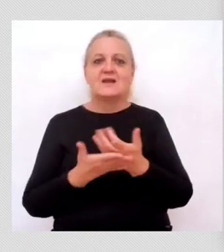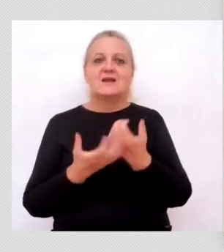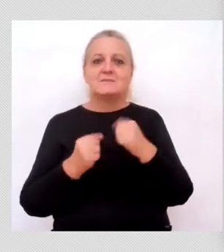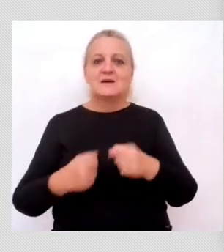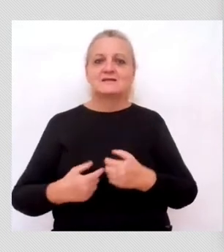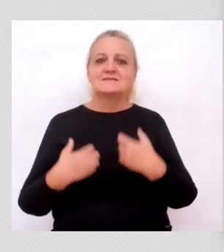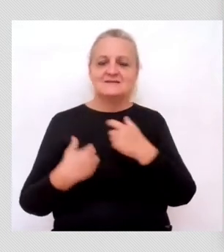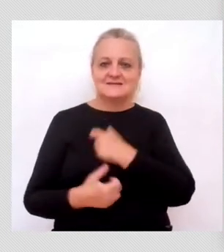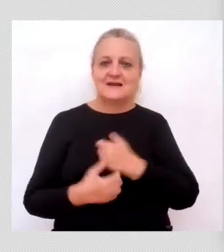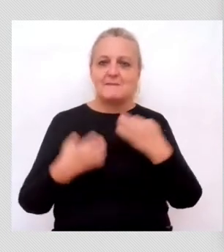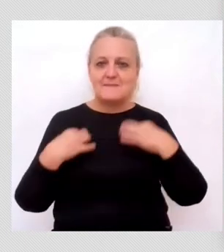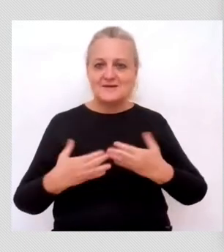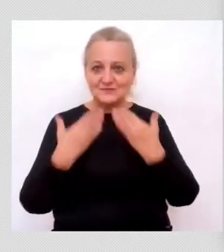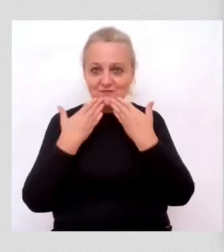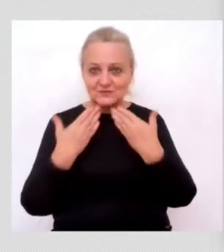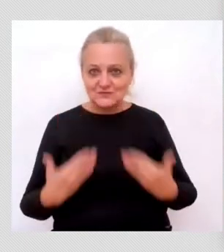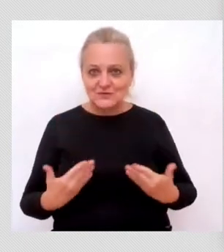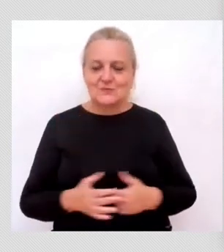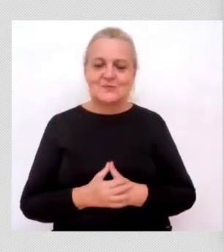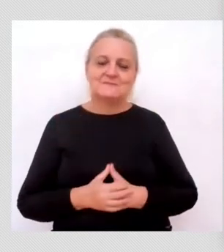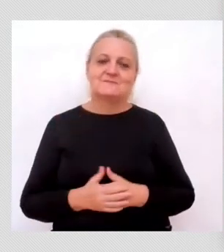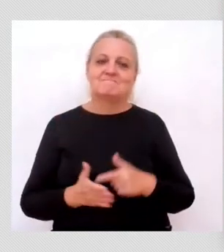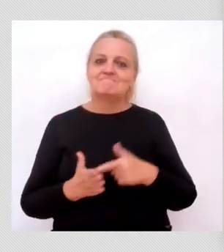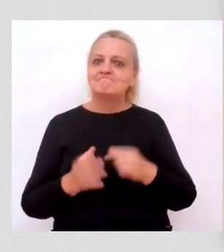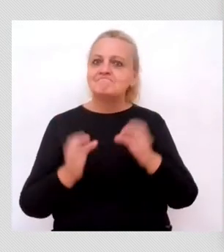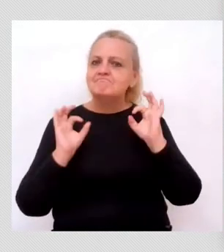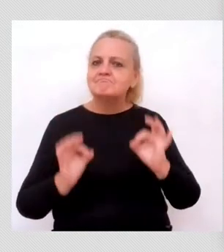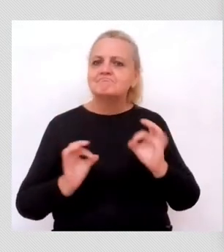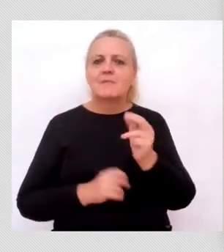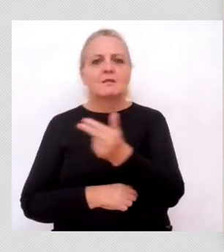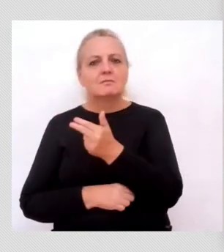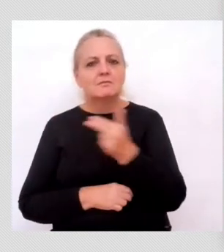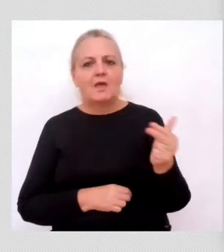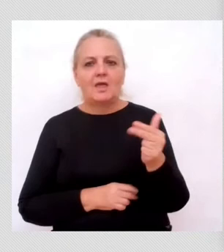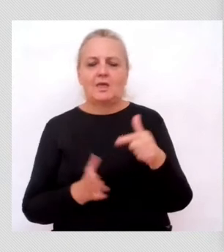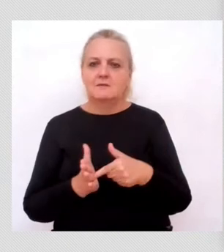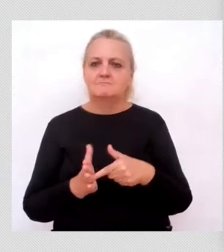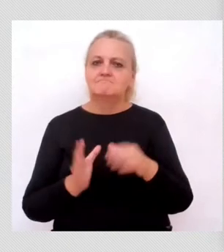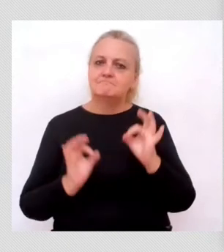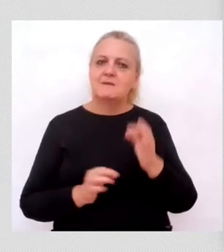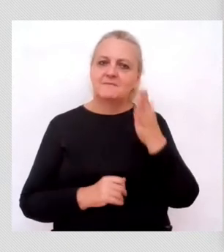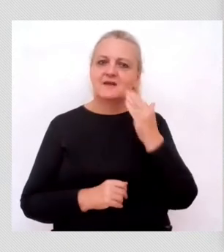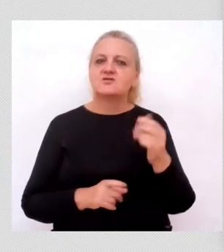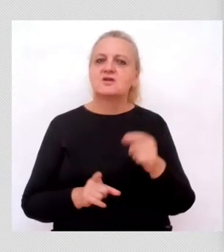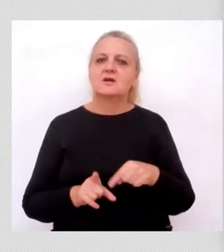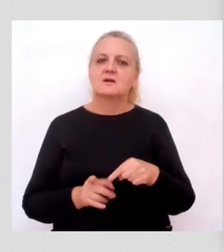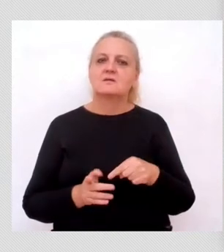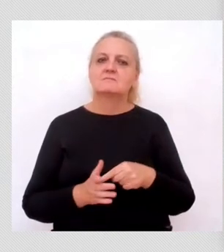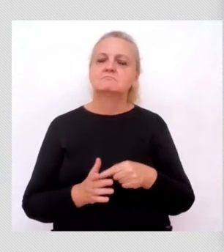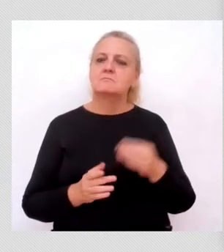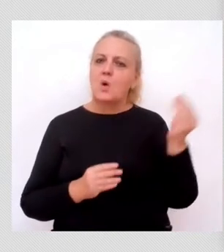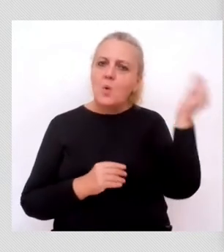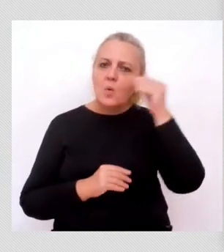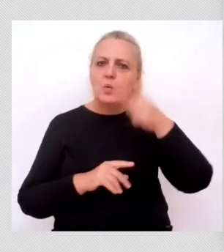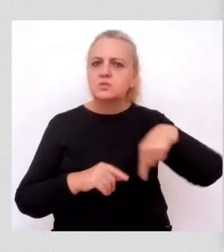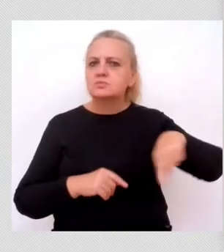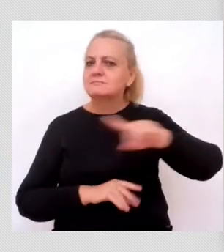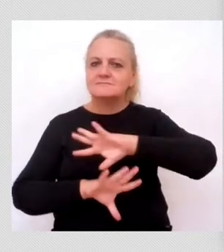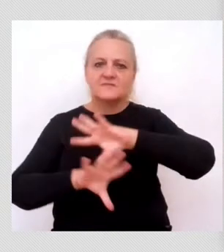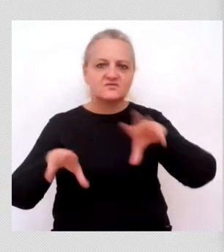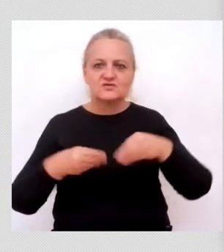serdecznie państwu dziękuję za bardzo merytoryczną i mam nadzieję, że też pouczającą dla nas